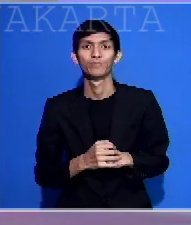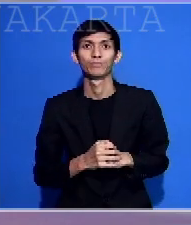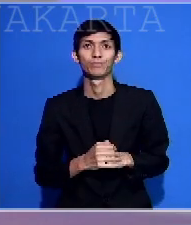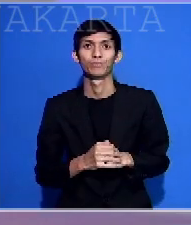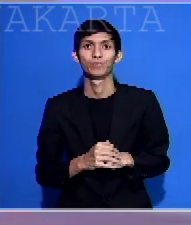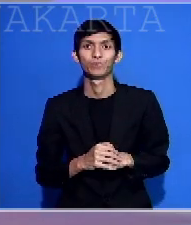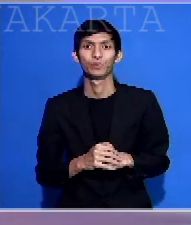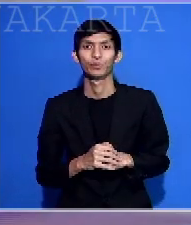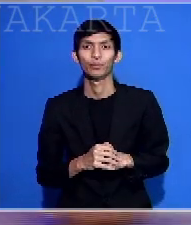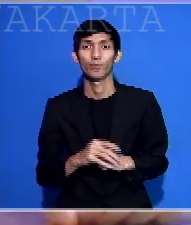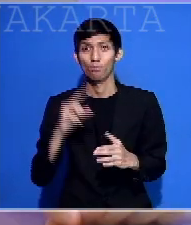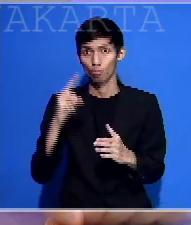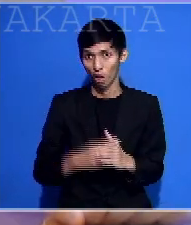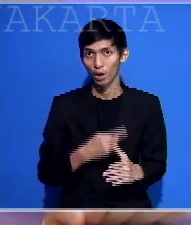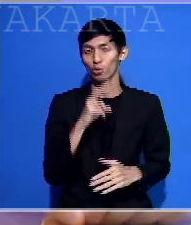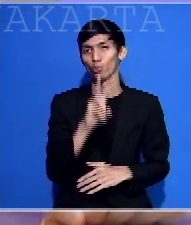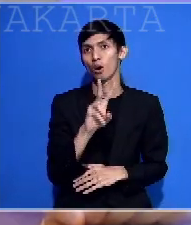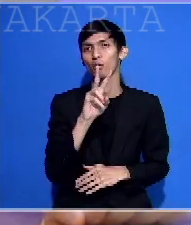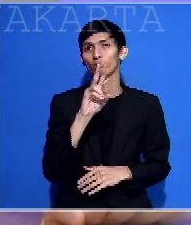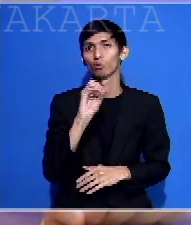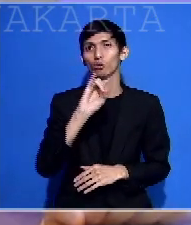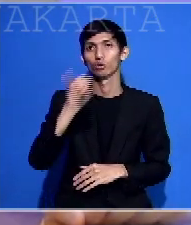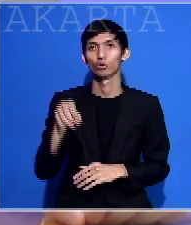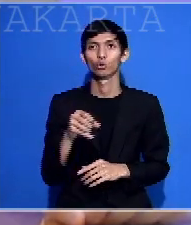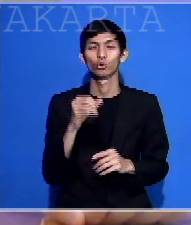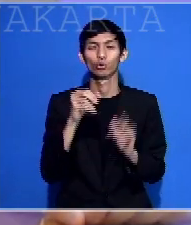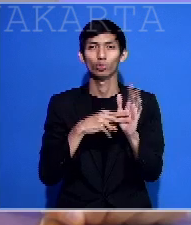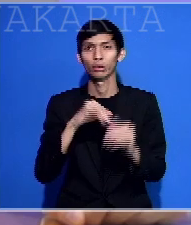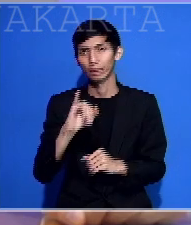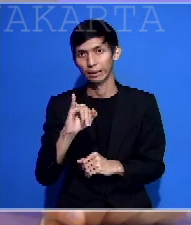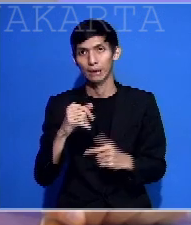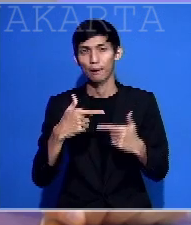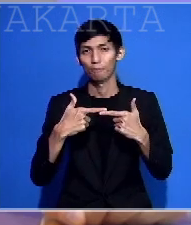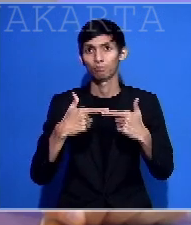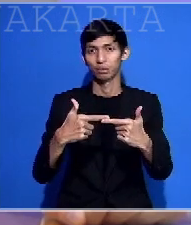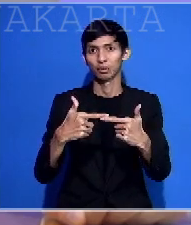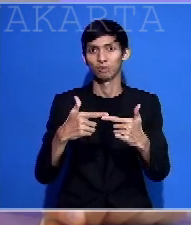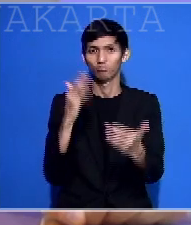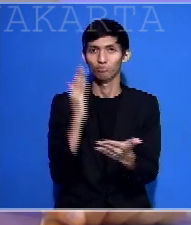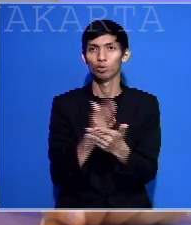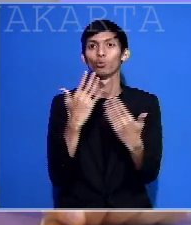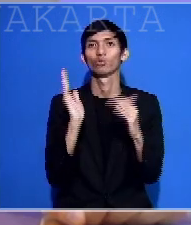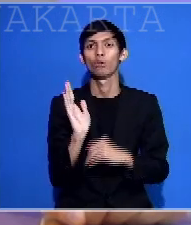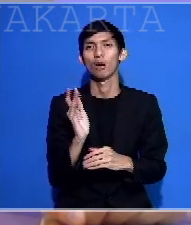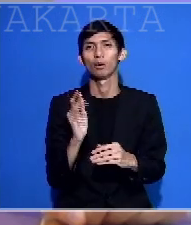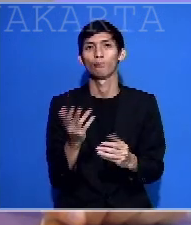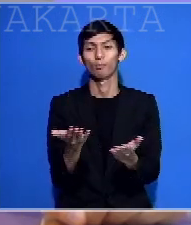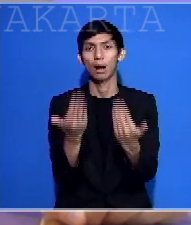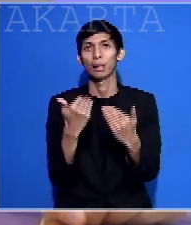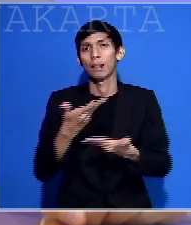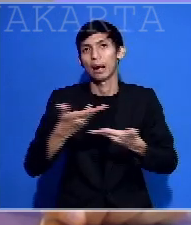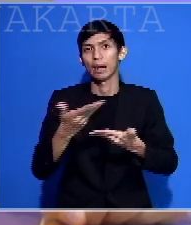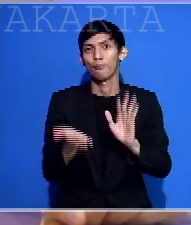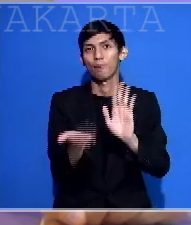saudara mulai 20 Juni 2024 bus selawat yang sempat berhenti beroperasional akan kembali melayani jemaah haji Indonesia dari